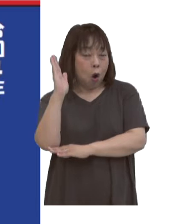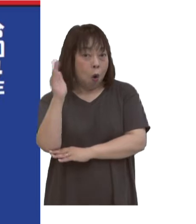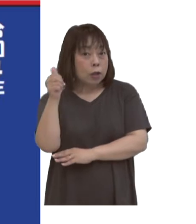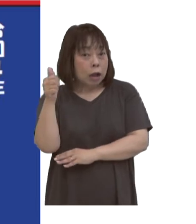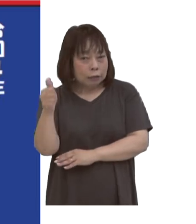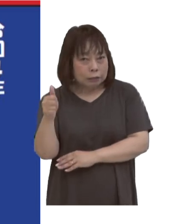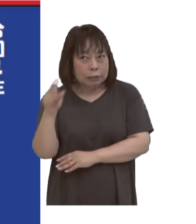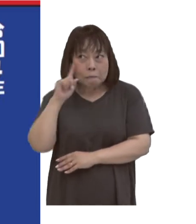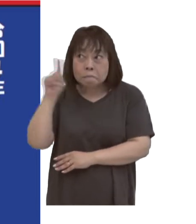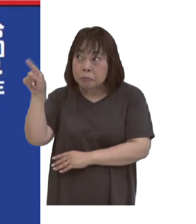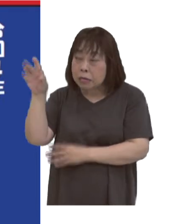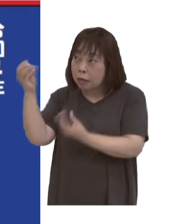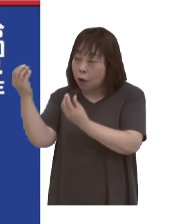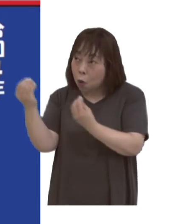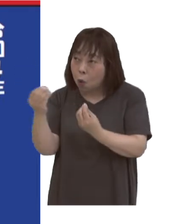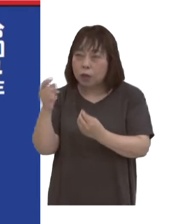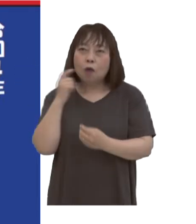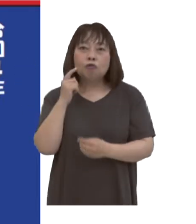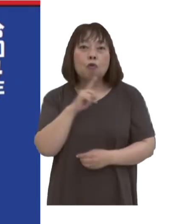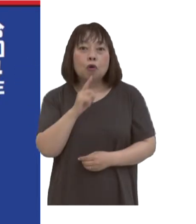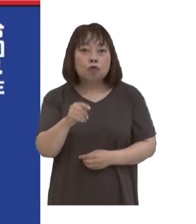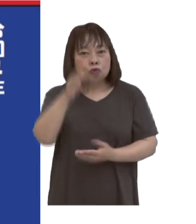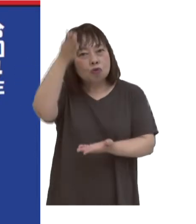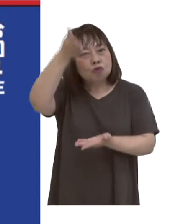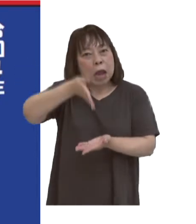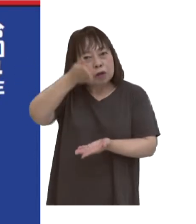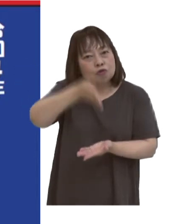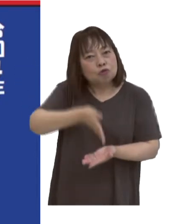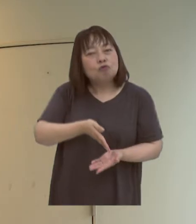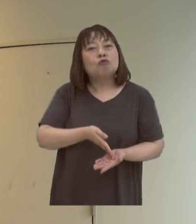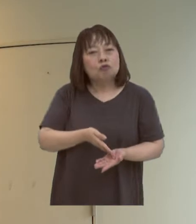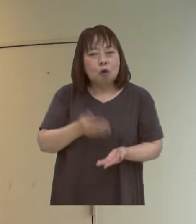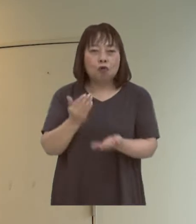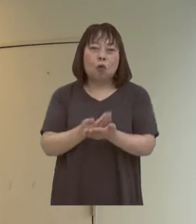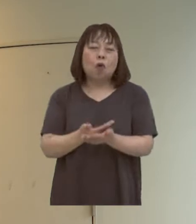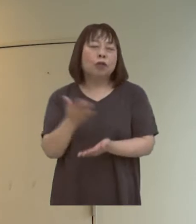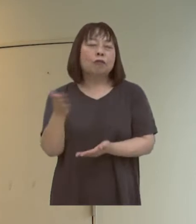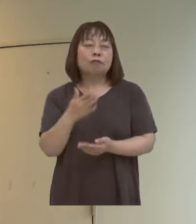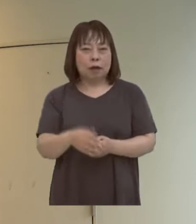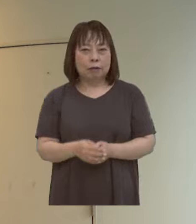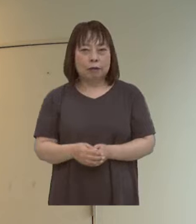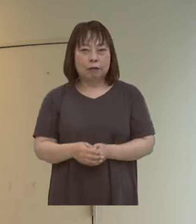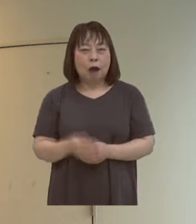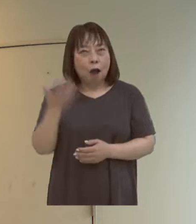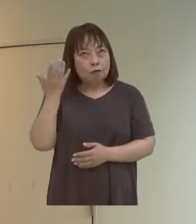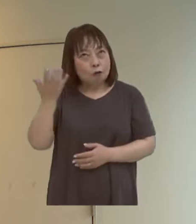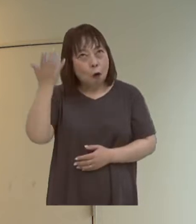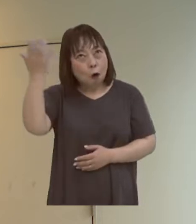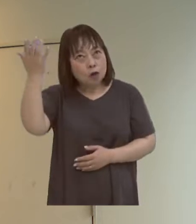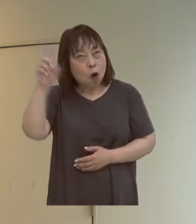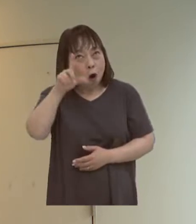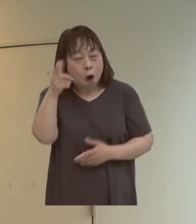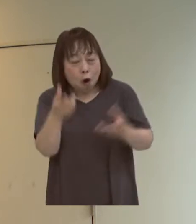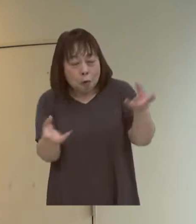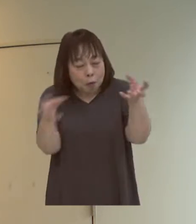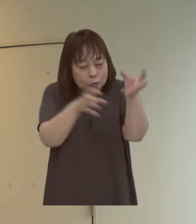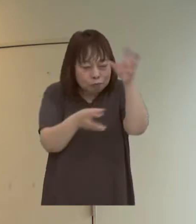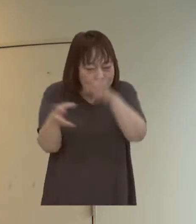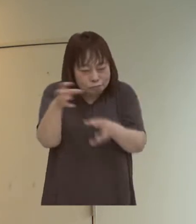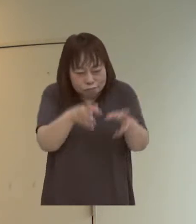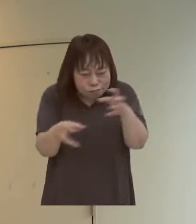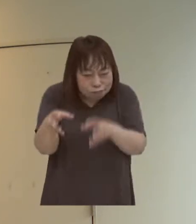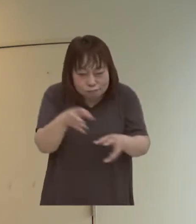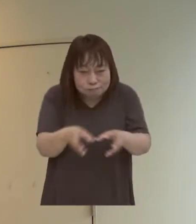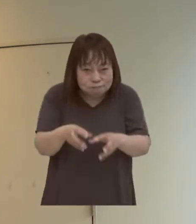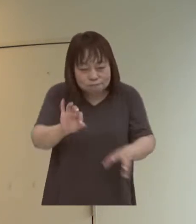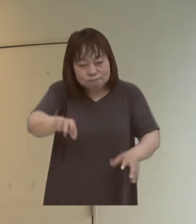見てきたような嘘を言いという川柳も残されています。誇張、勝手な想像、妄想が含